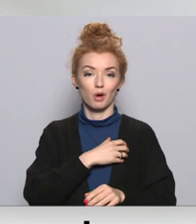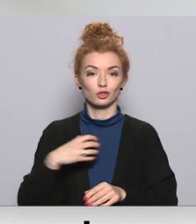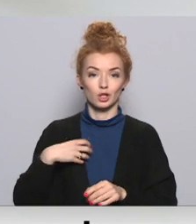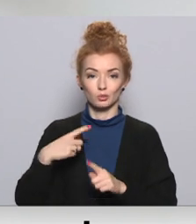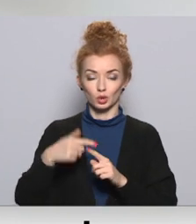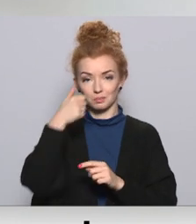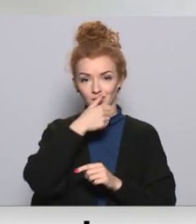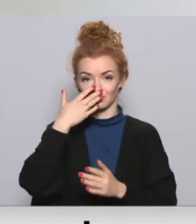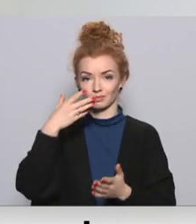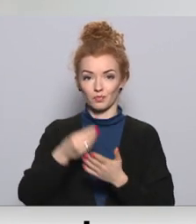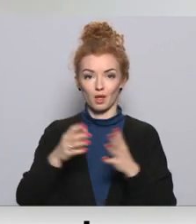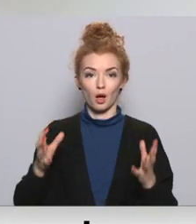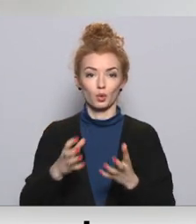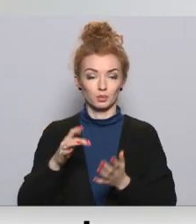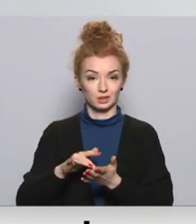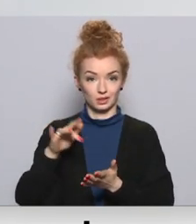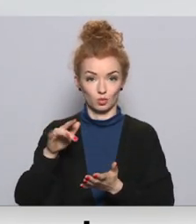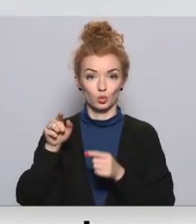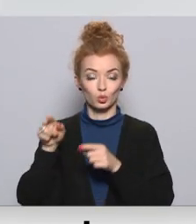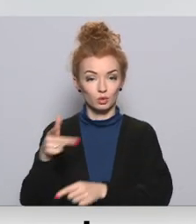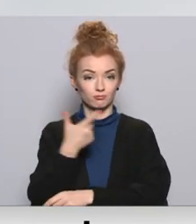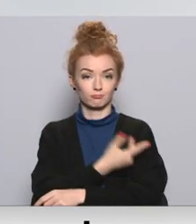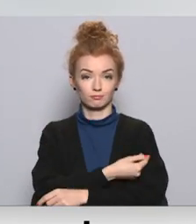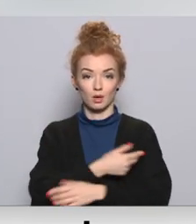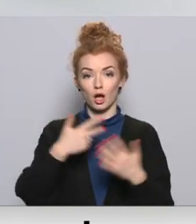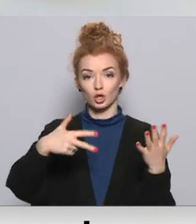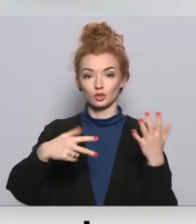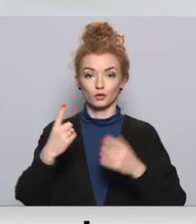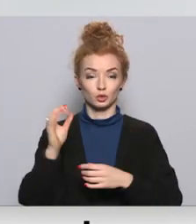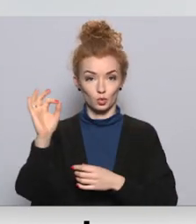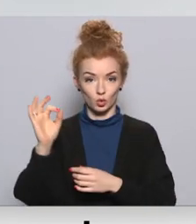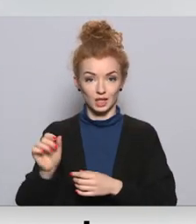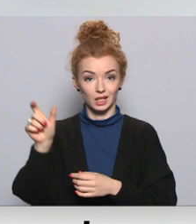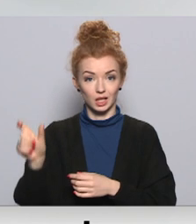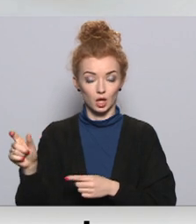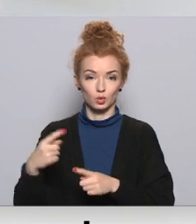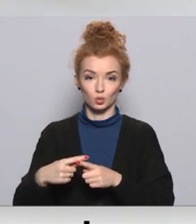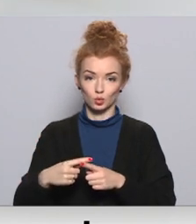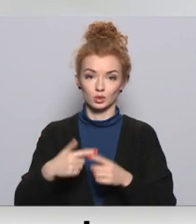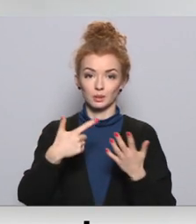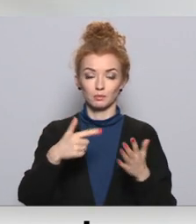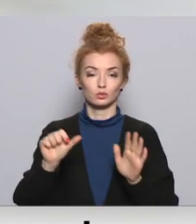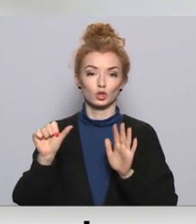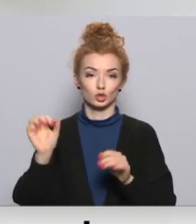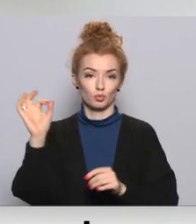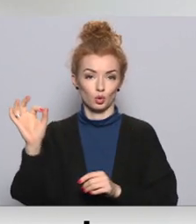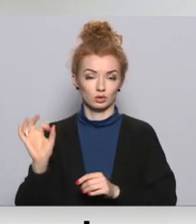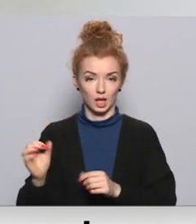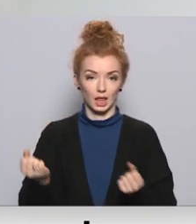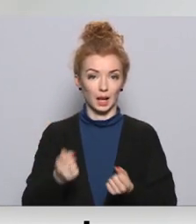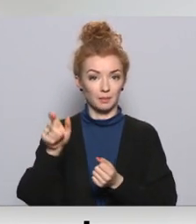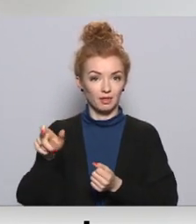un privātajos aprūpes centros. Tajos vakcinējušies 81% klientu un 76%